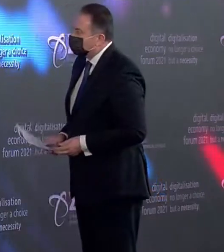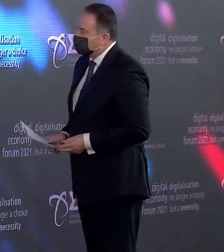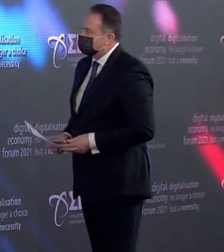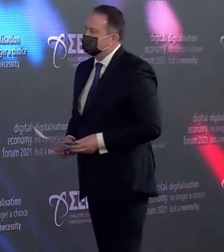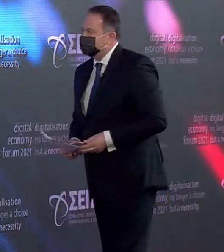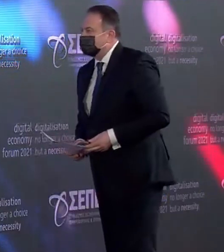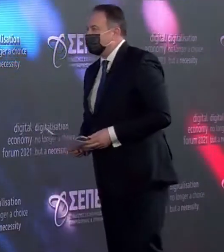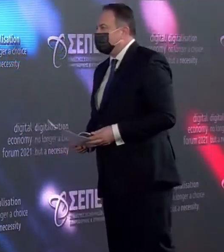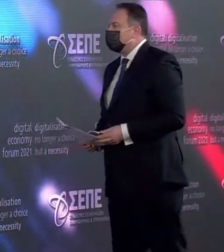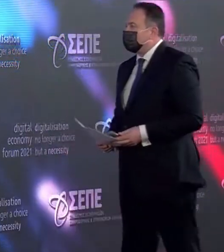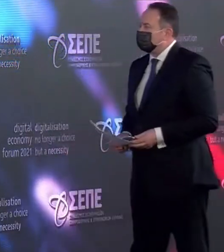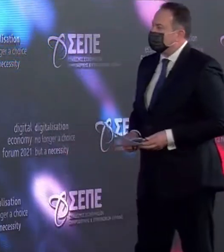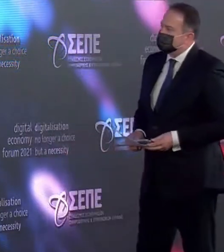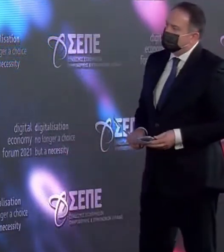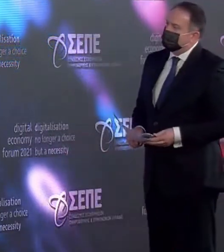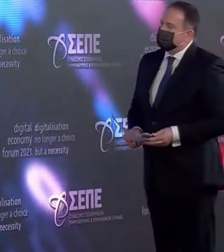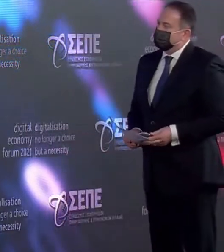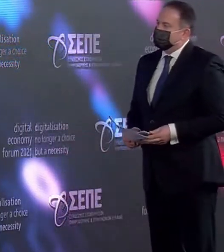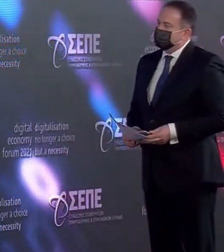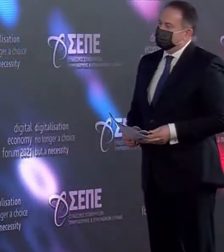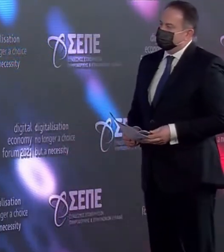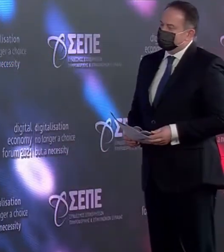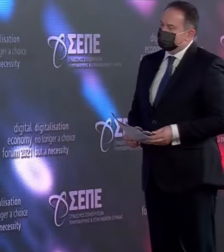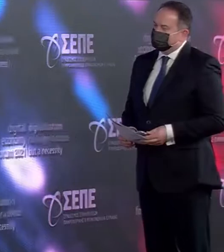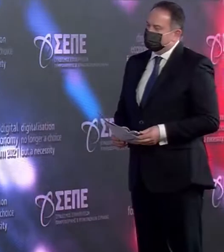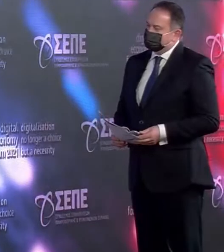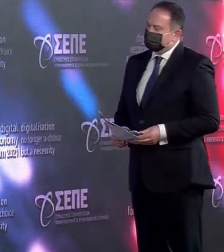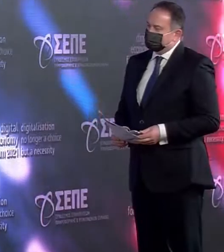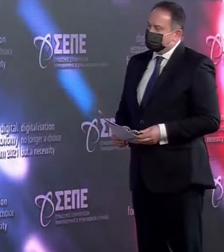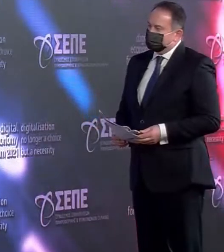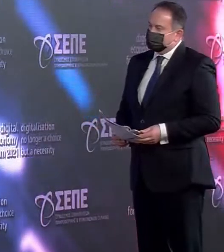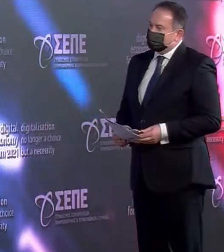Καλησπέρα κύριε Αντιπρόεδρε, καλημέρα από την Αθήνα.